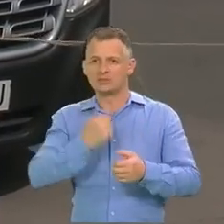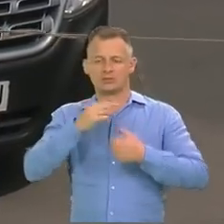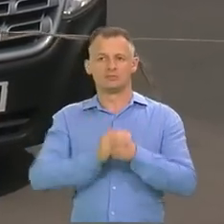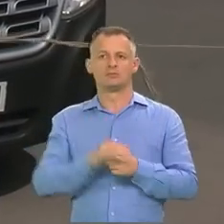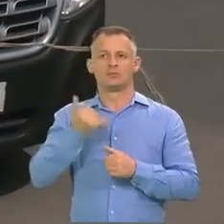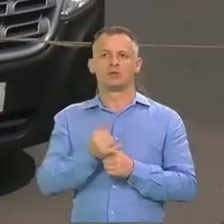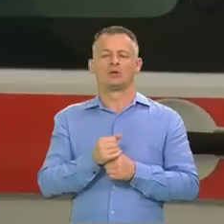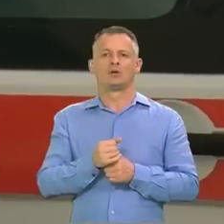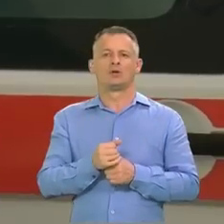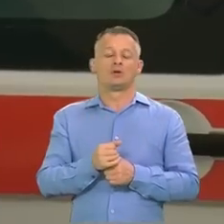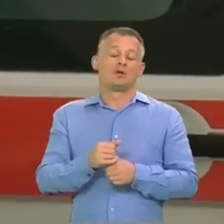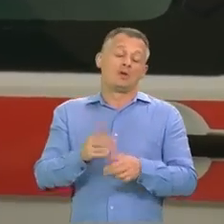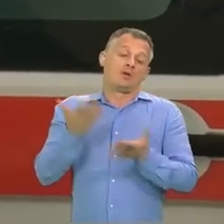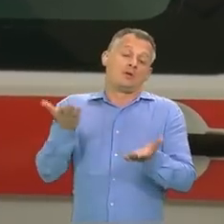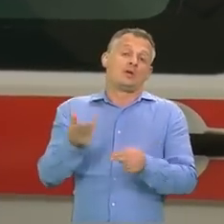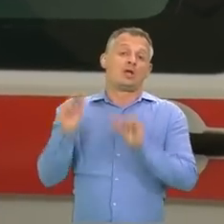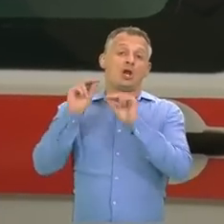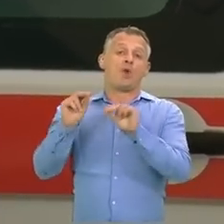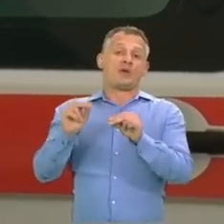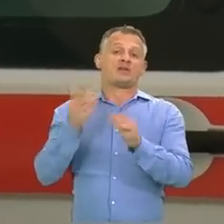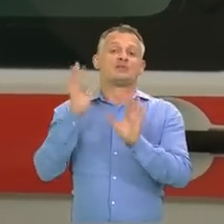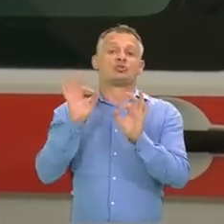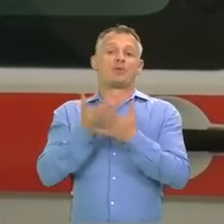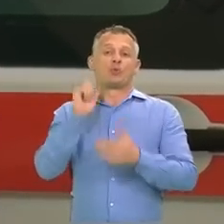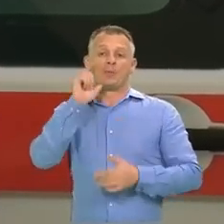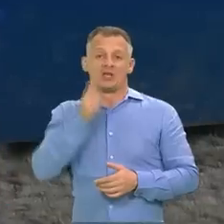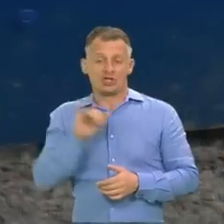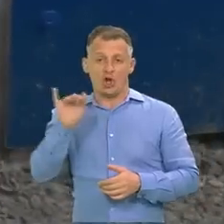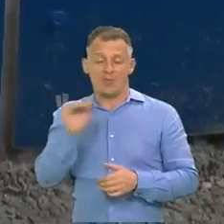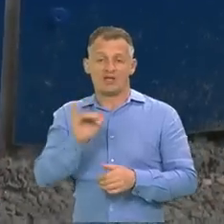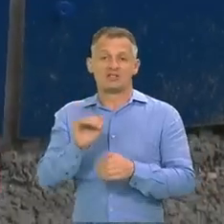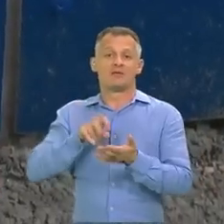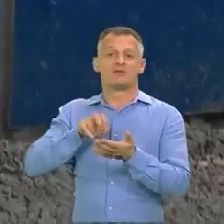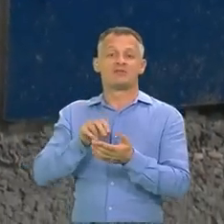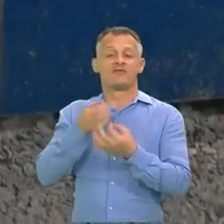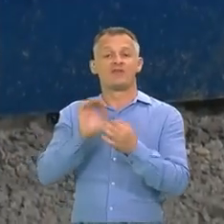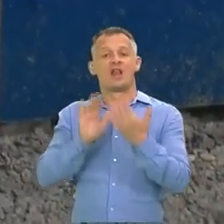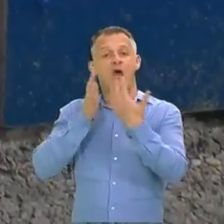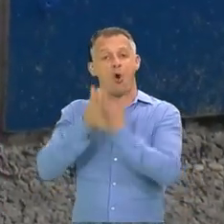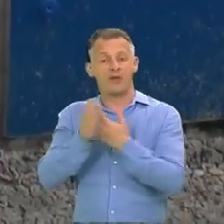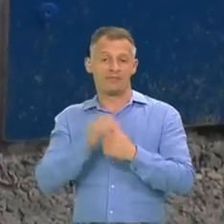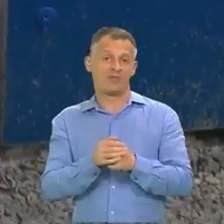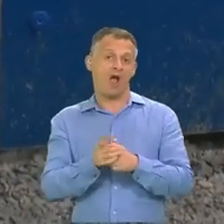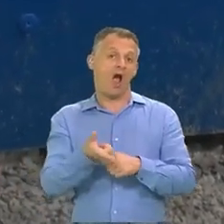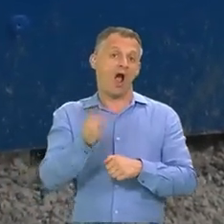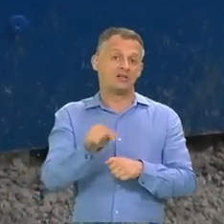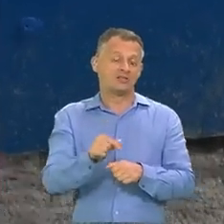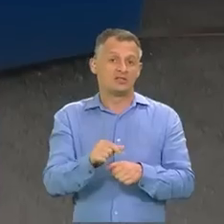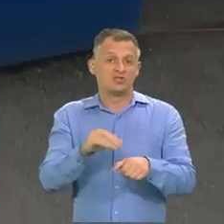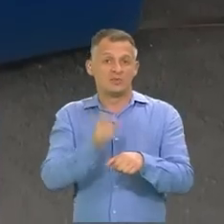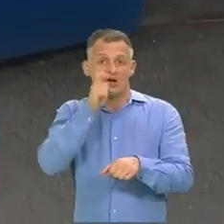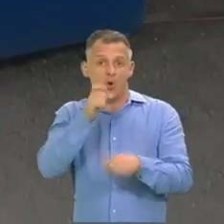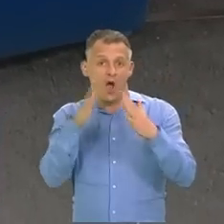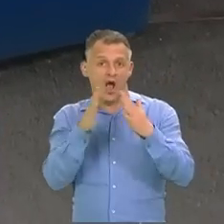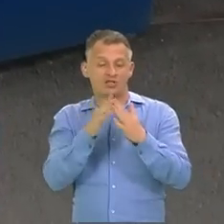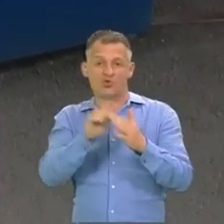de umbră în general, mai ales la bătrâni și copii, în special. Altora le-a venit de rău chiar în case, pentru că nu au aer condiționat.